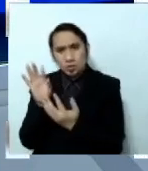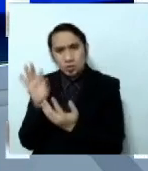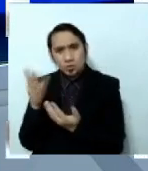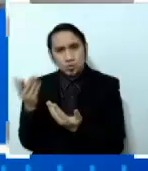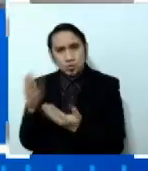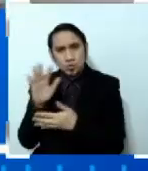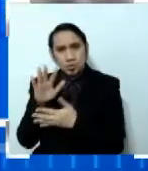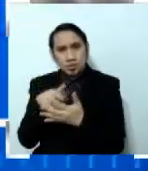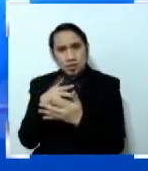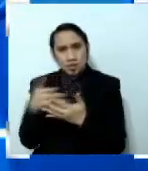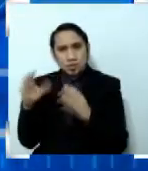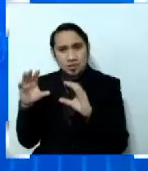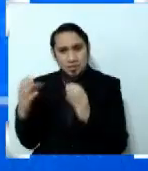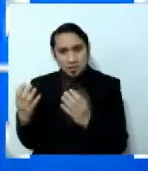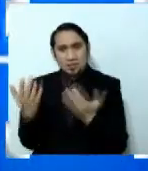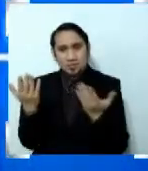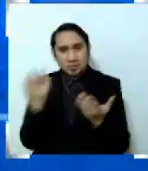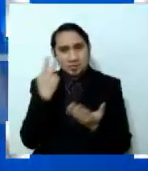mga balita.